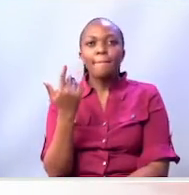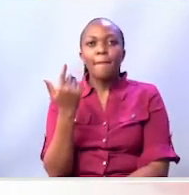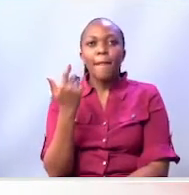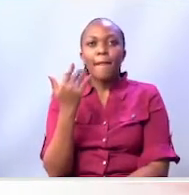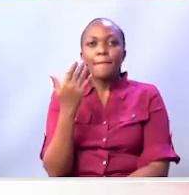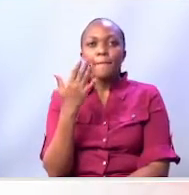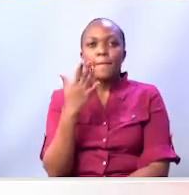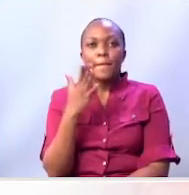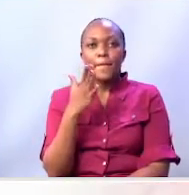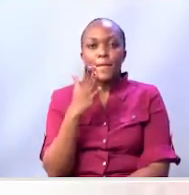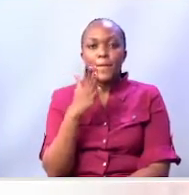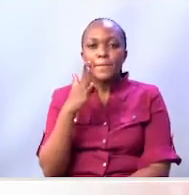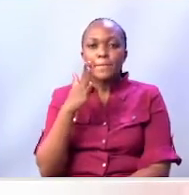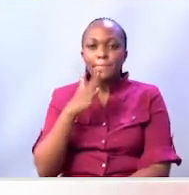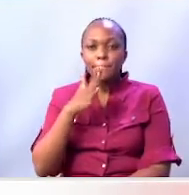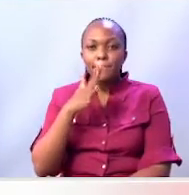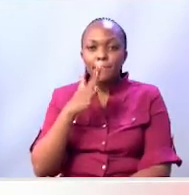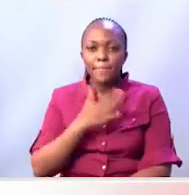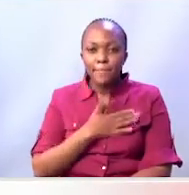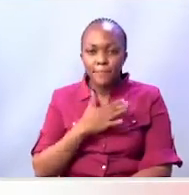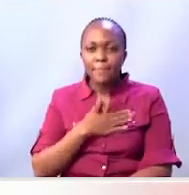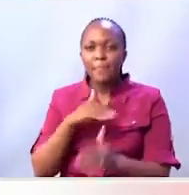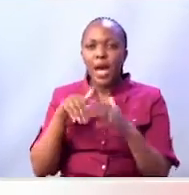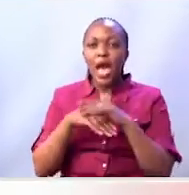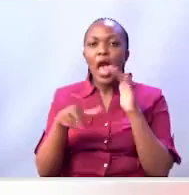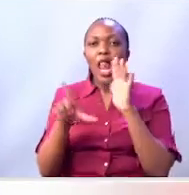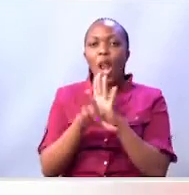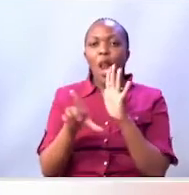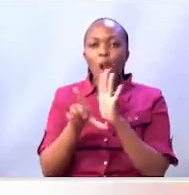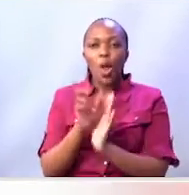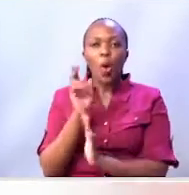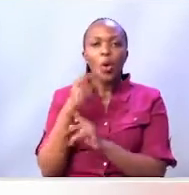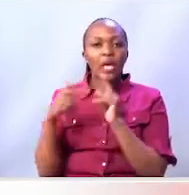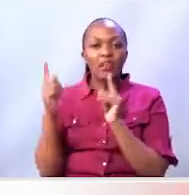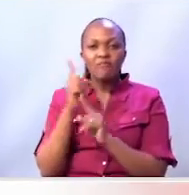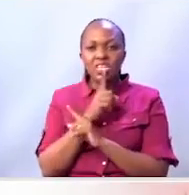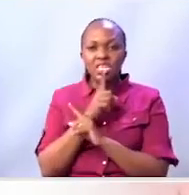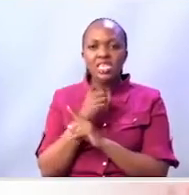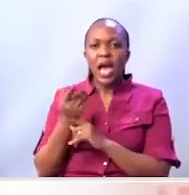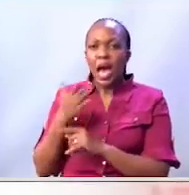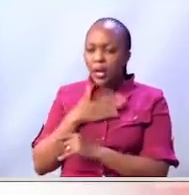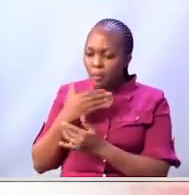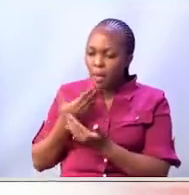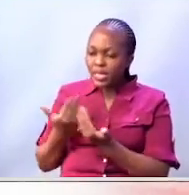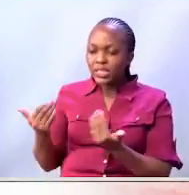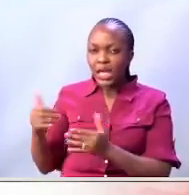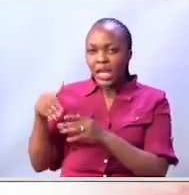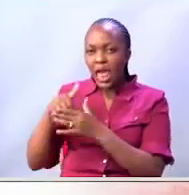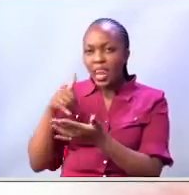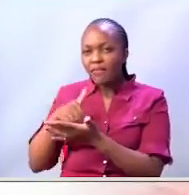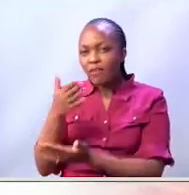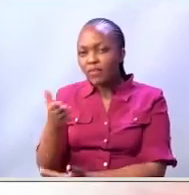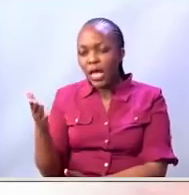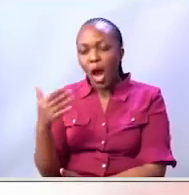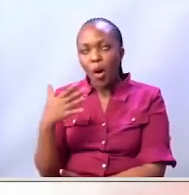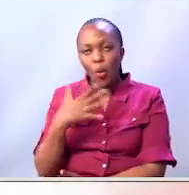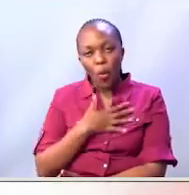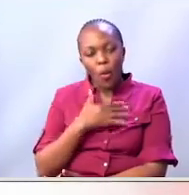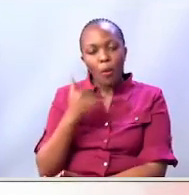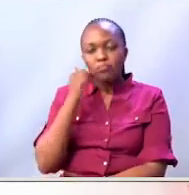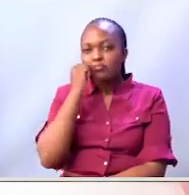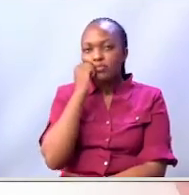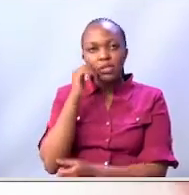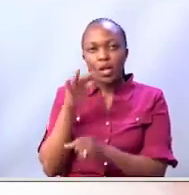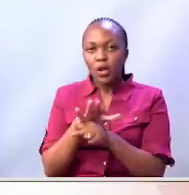ndiye alikuwa na yule mwenye ameua baba yake. Nimehuzunika kabisa. The three, 15, 17